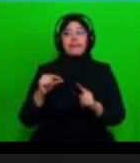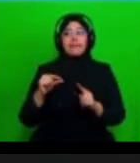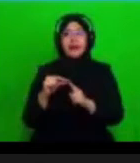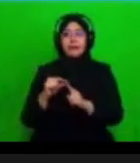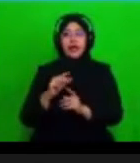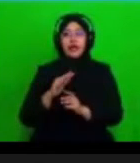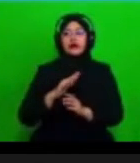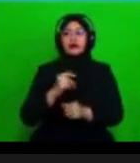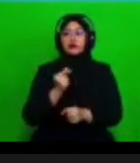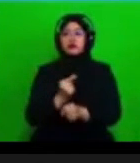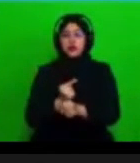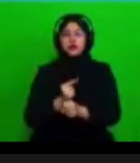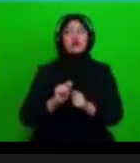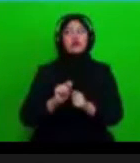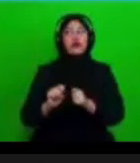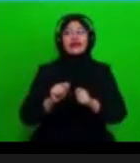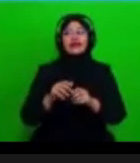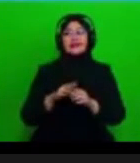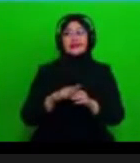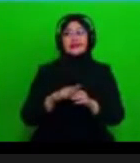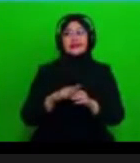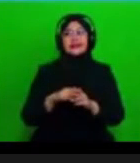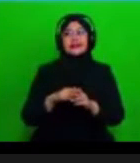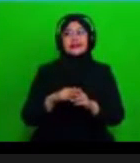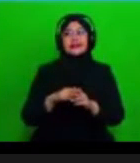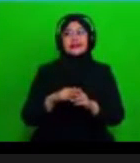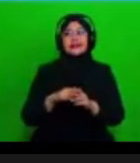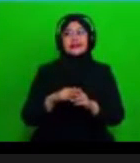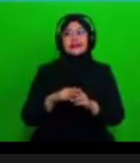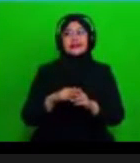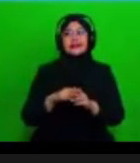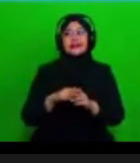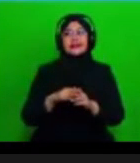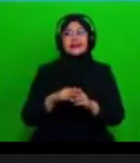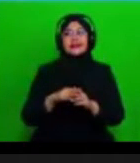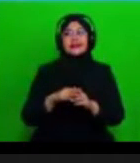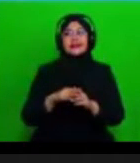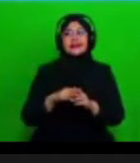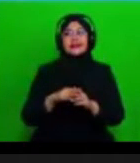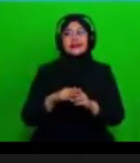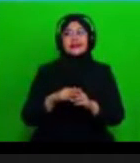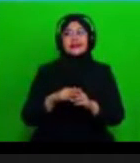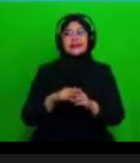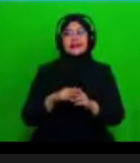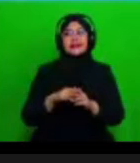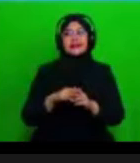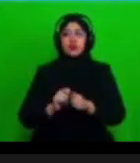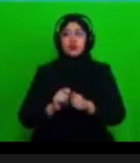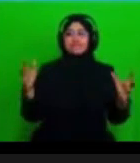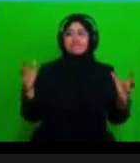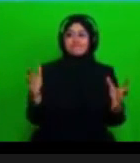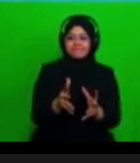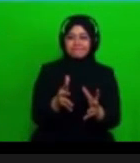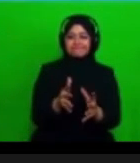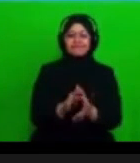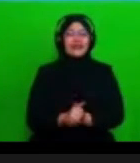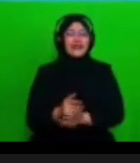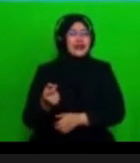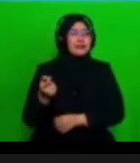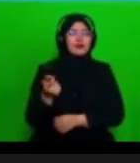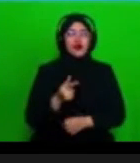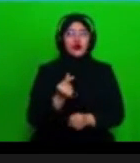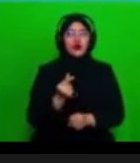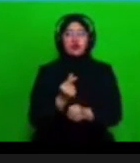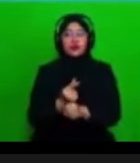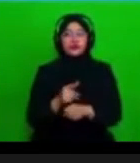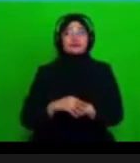RPP guru dan adaptasi penerimaan peserta didik baru atau PPDB. Sudah kami jelaskan tadi di slide berikutnya oleh